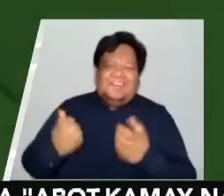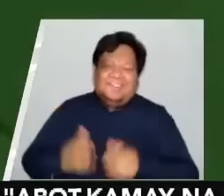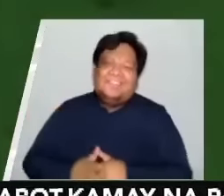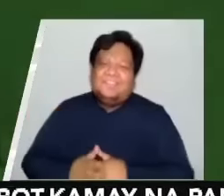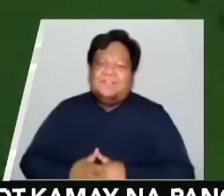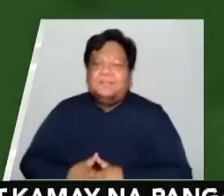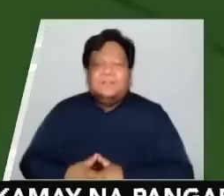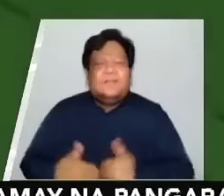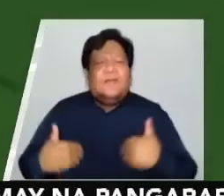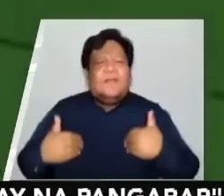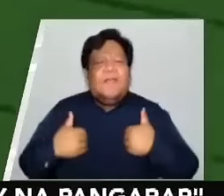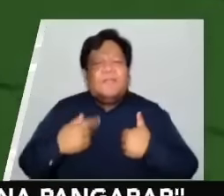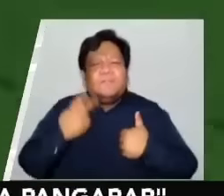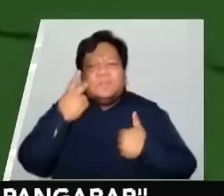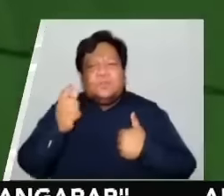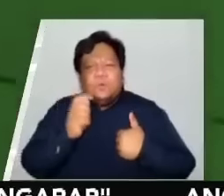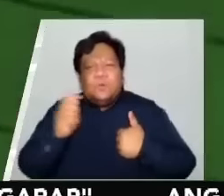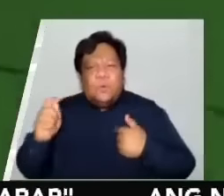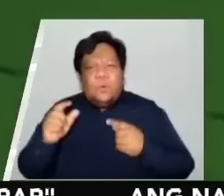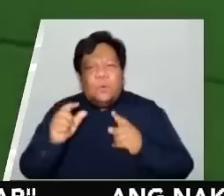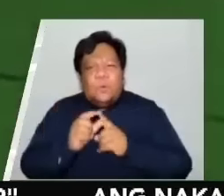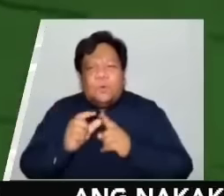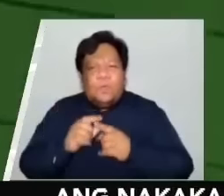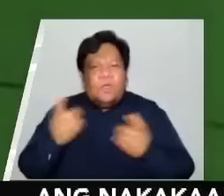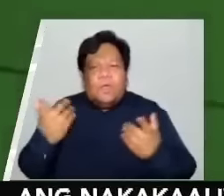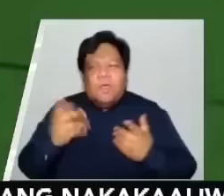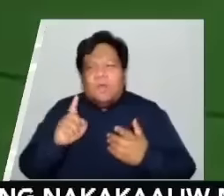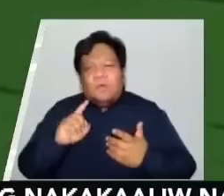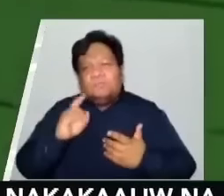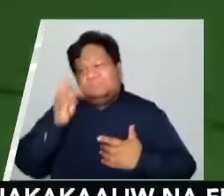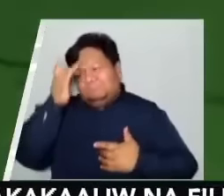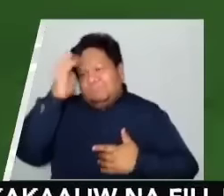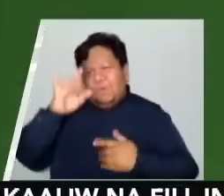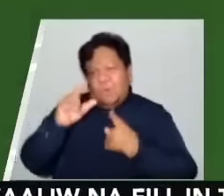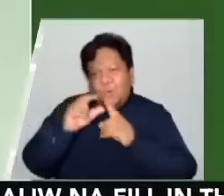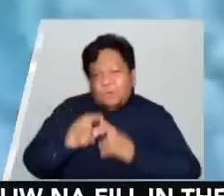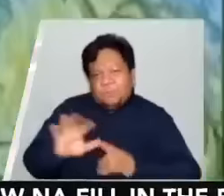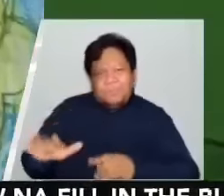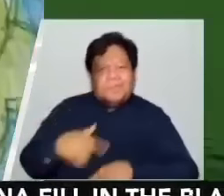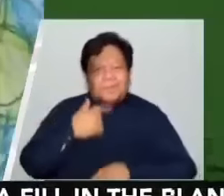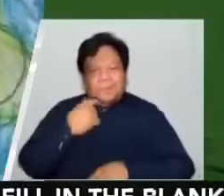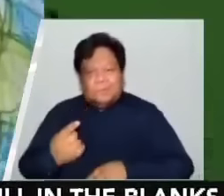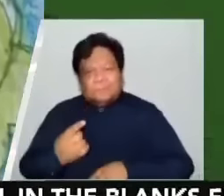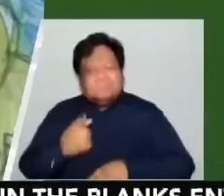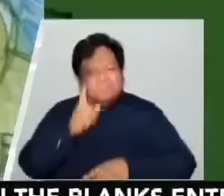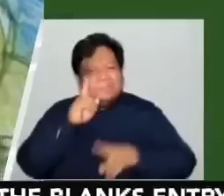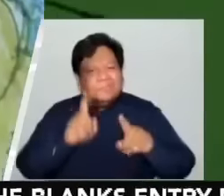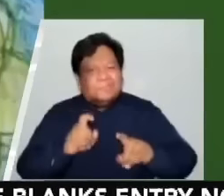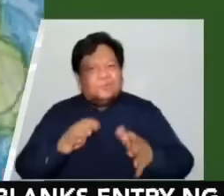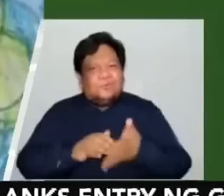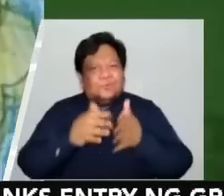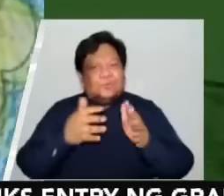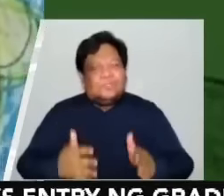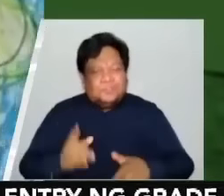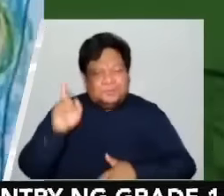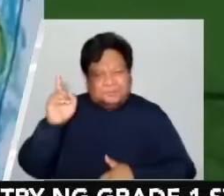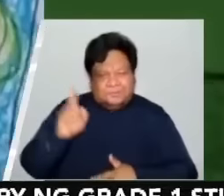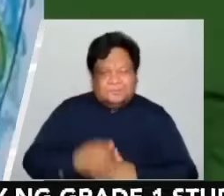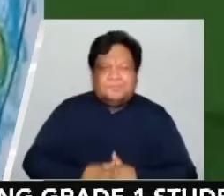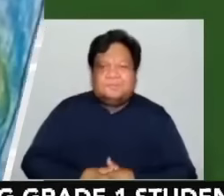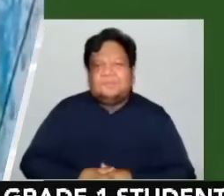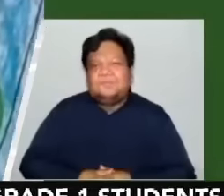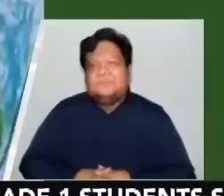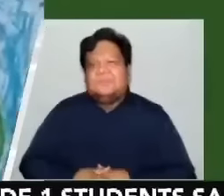words from the first graders. Kaya naisipang subukan sa kanyang mga estudyante. Pag-mindyo ka, malinis